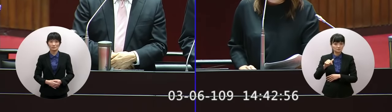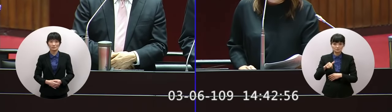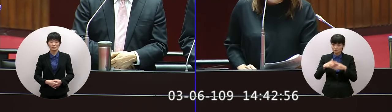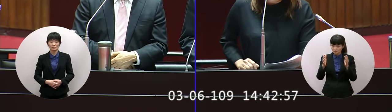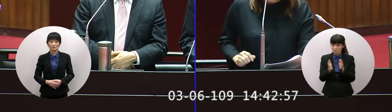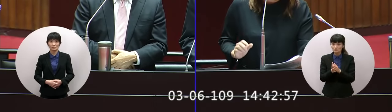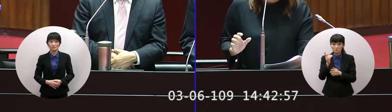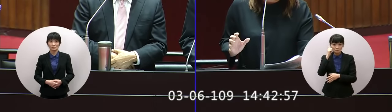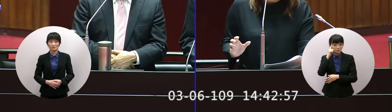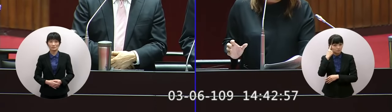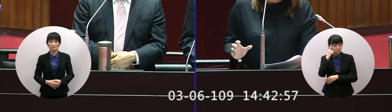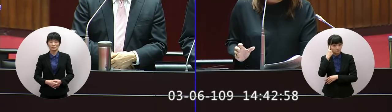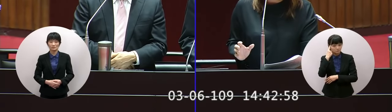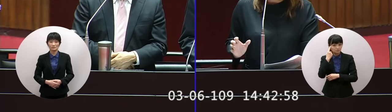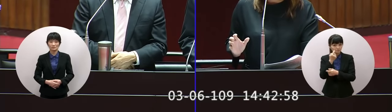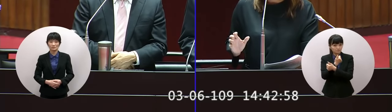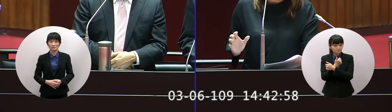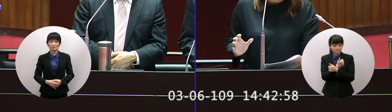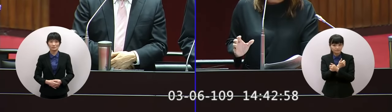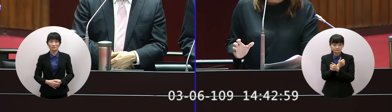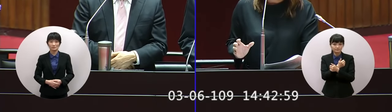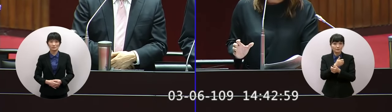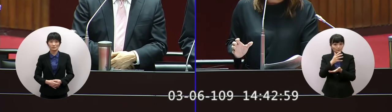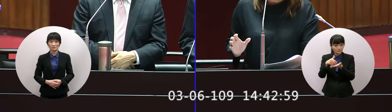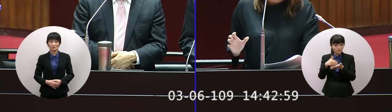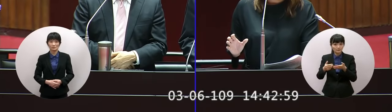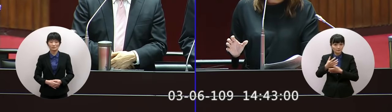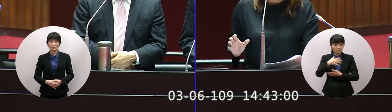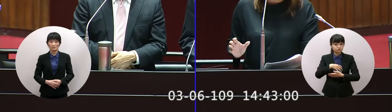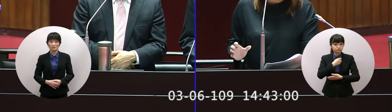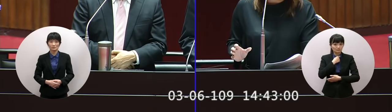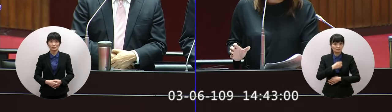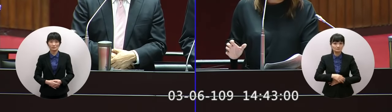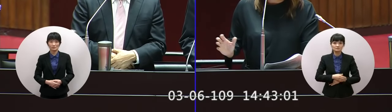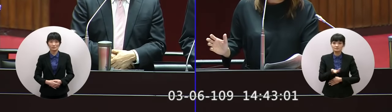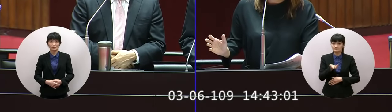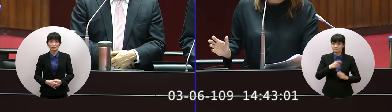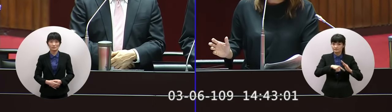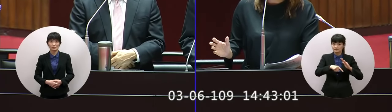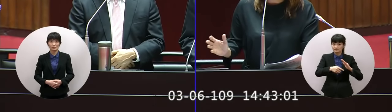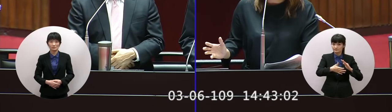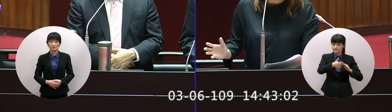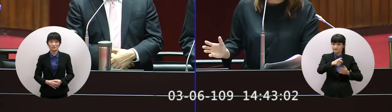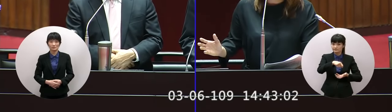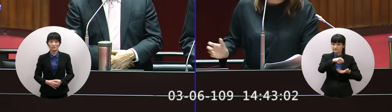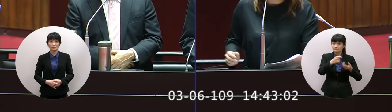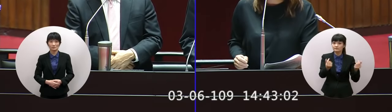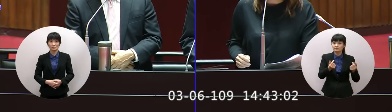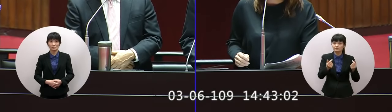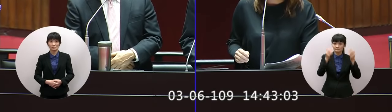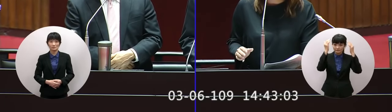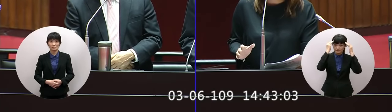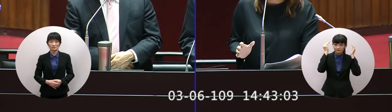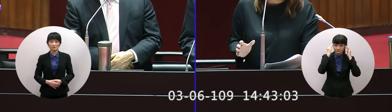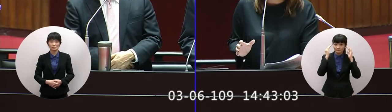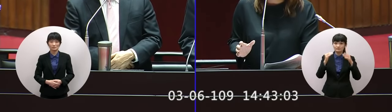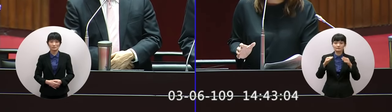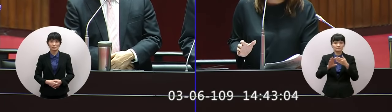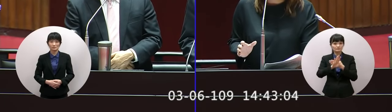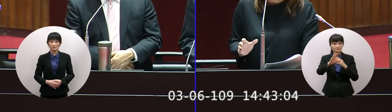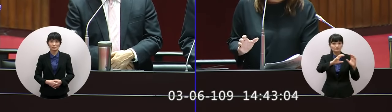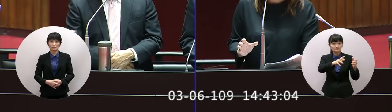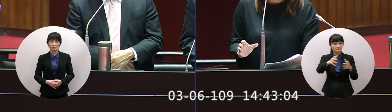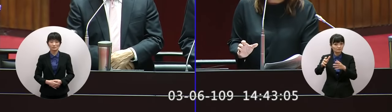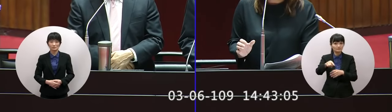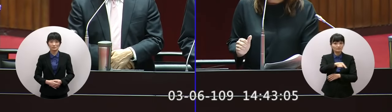想刚刚有提到院长也提到要怎么样保障，因为你说像韩国或其他国家，其实他们对于